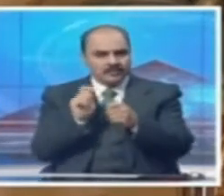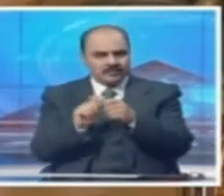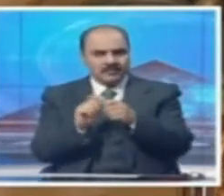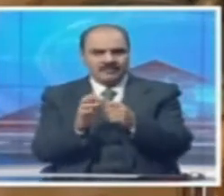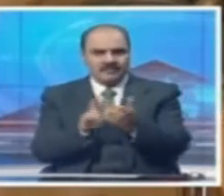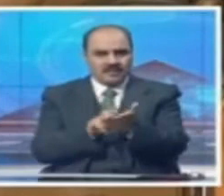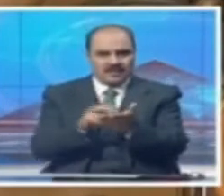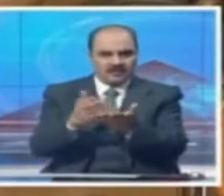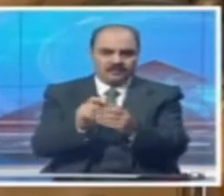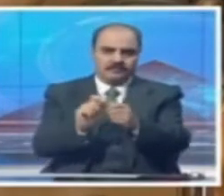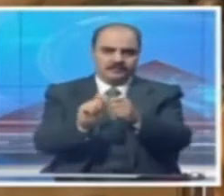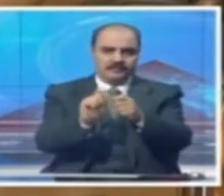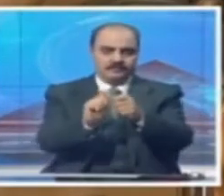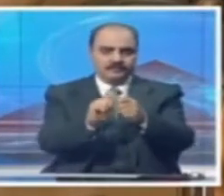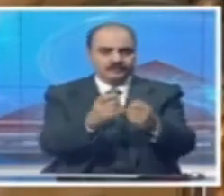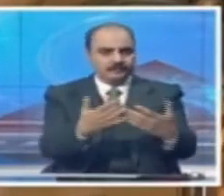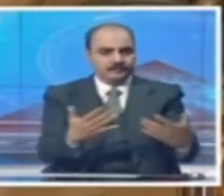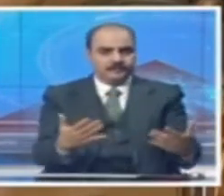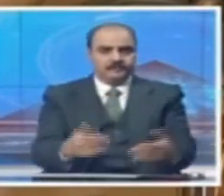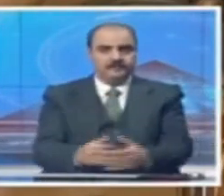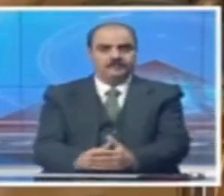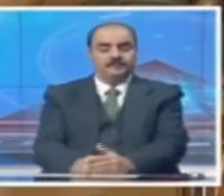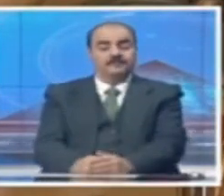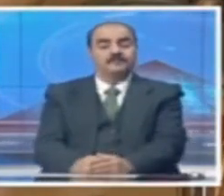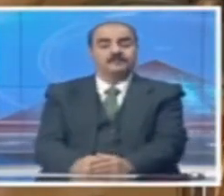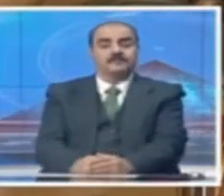موقف يتم